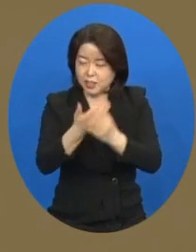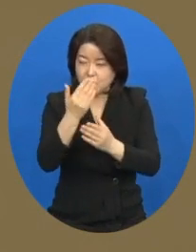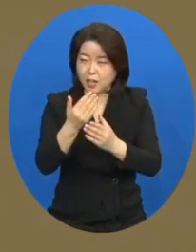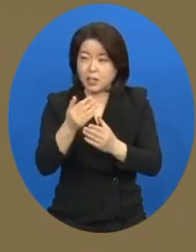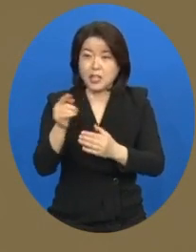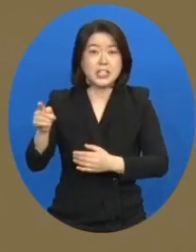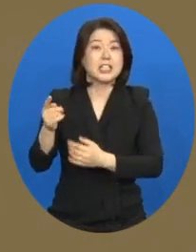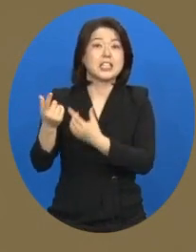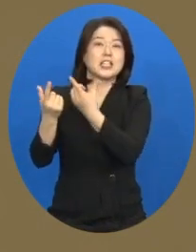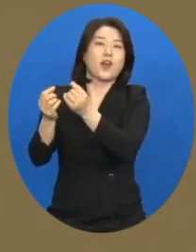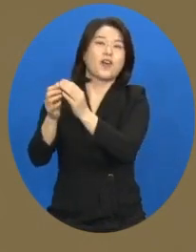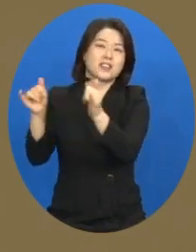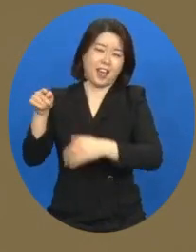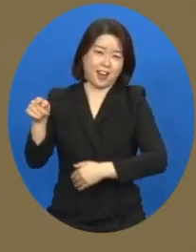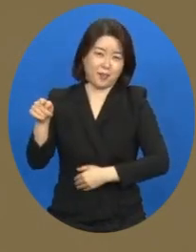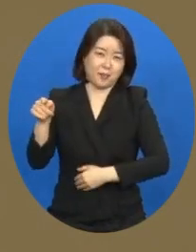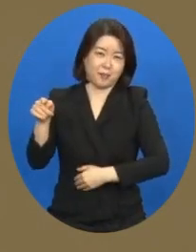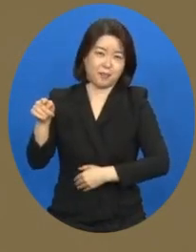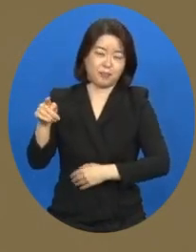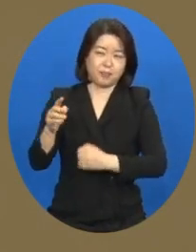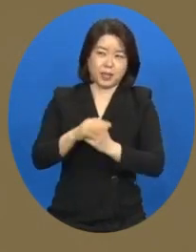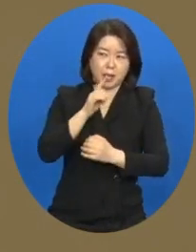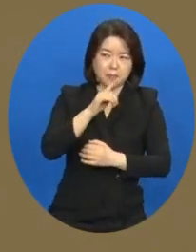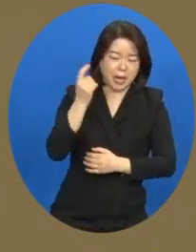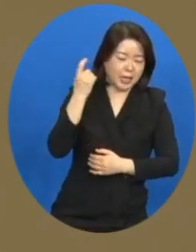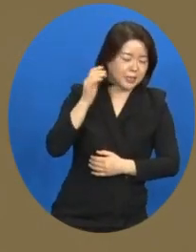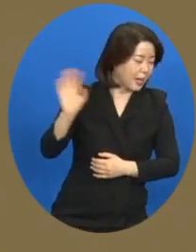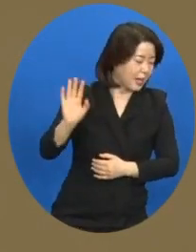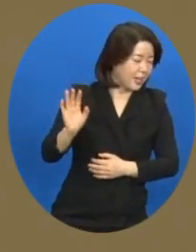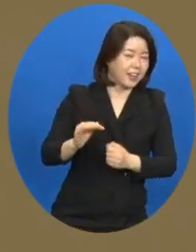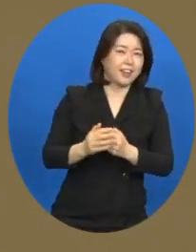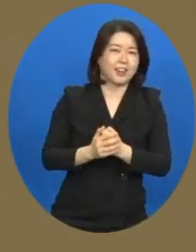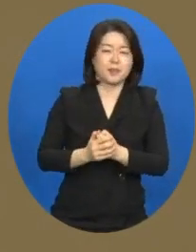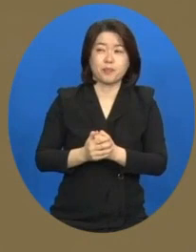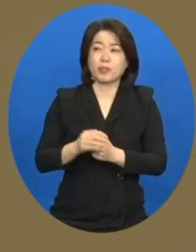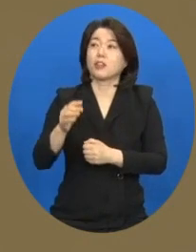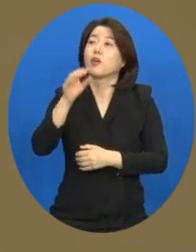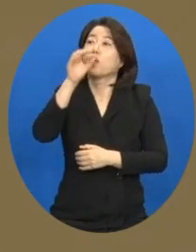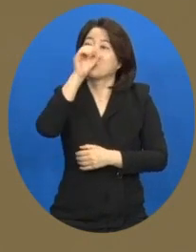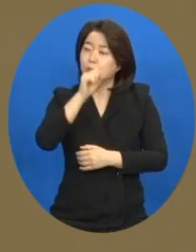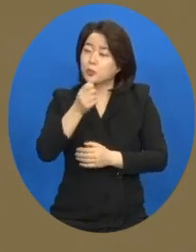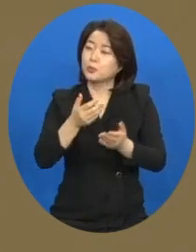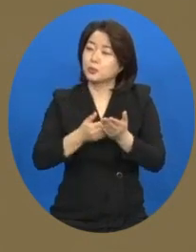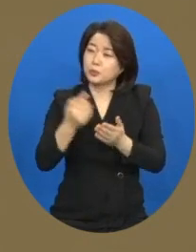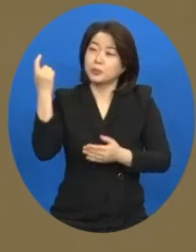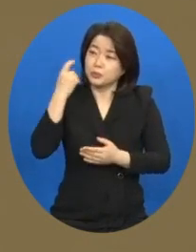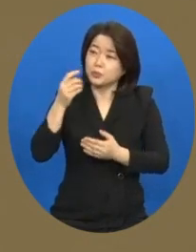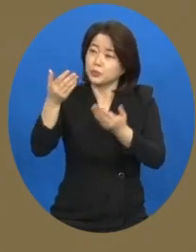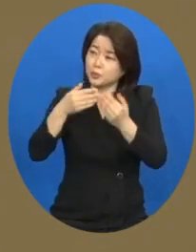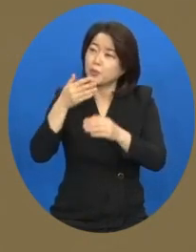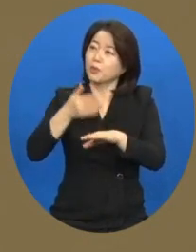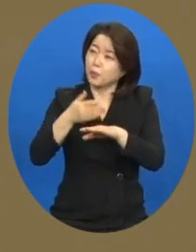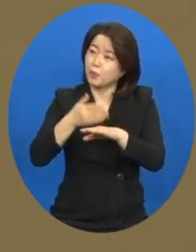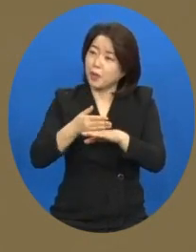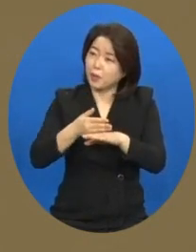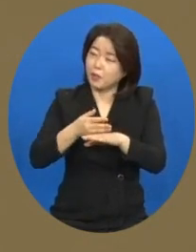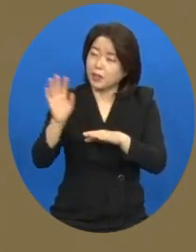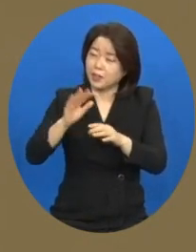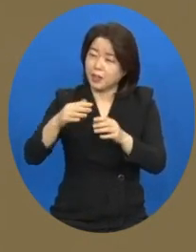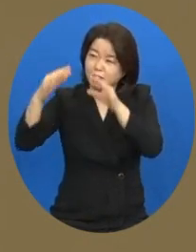이제부터 그런 사람 말 듣고 그래, 그런 좋은 소식을 들려줘서 고마워. 이렇게 나가면 안 되는